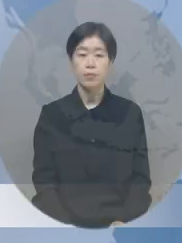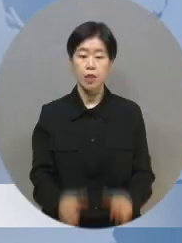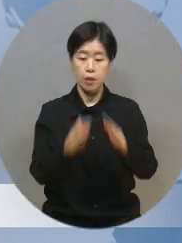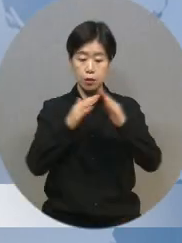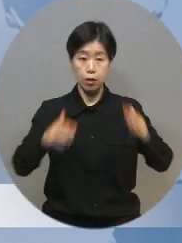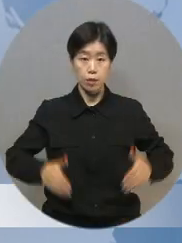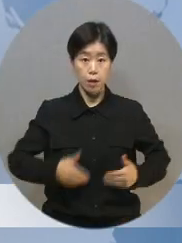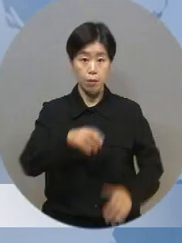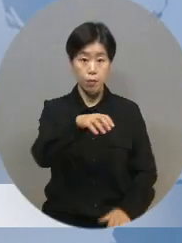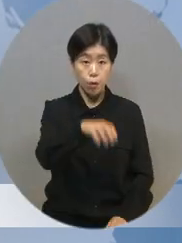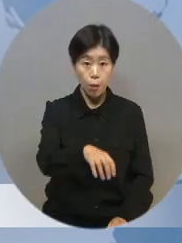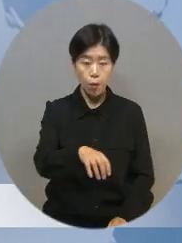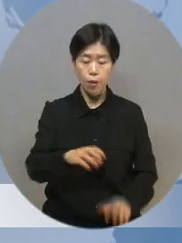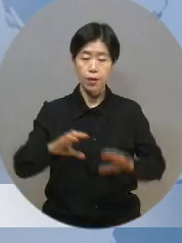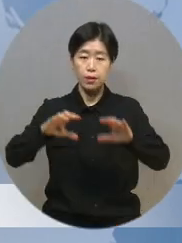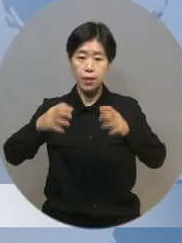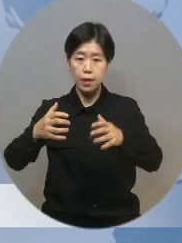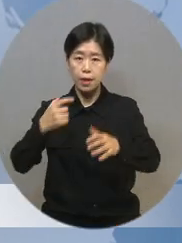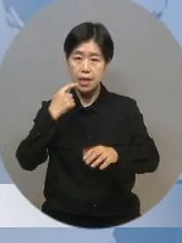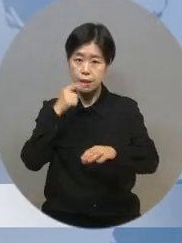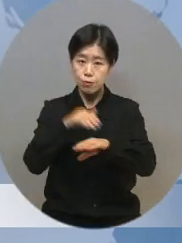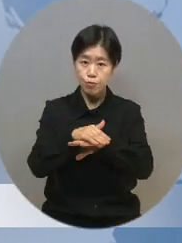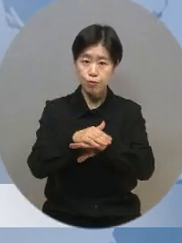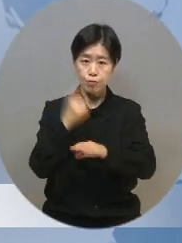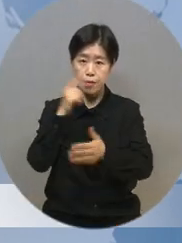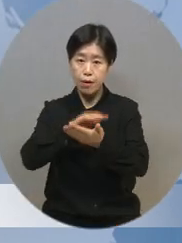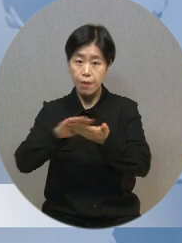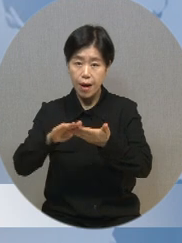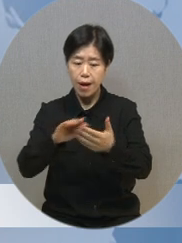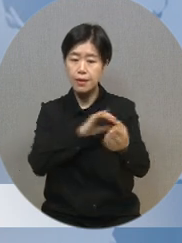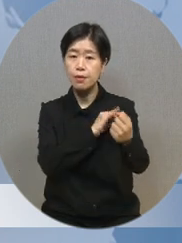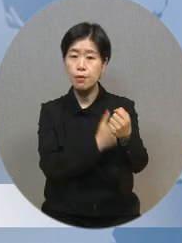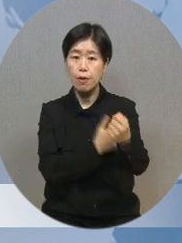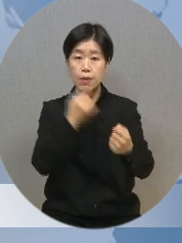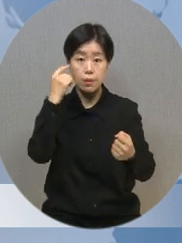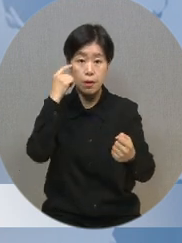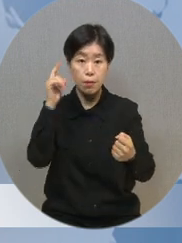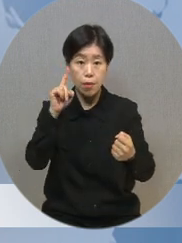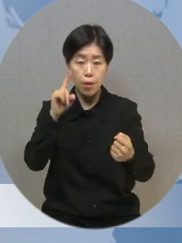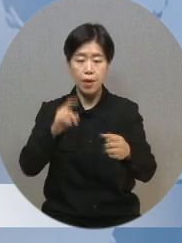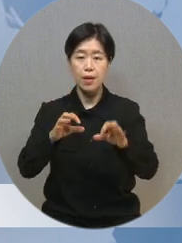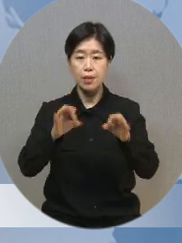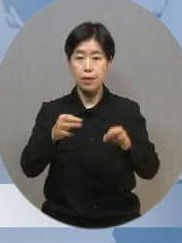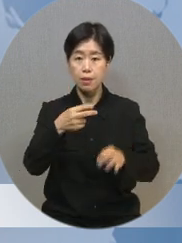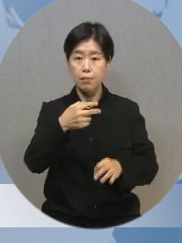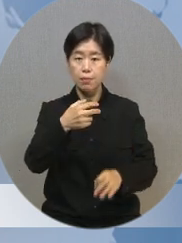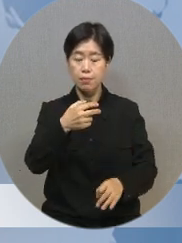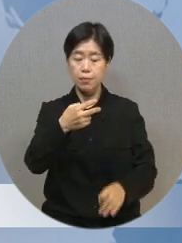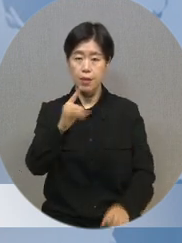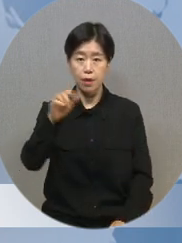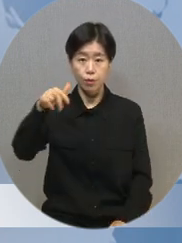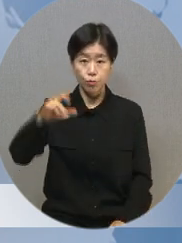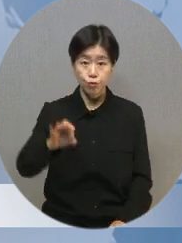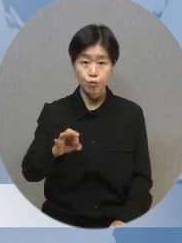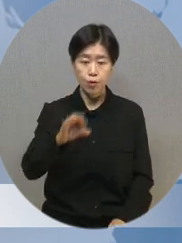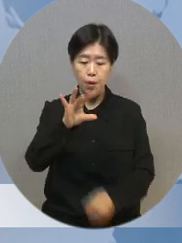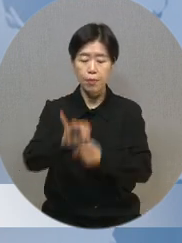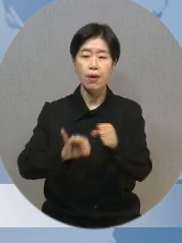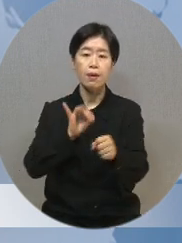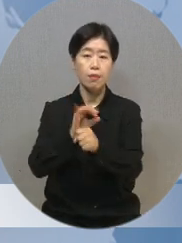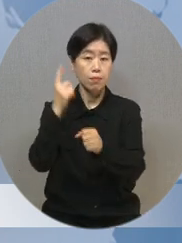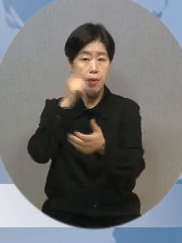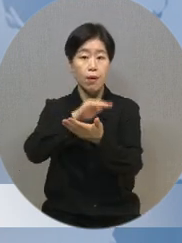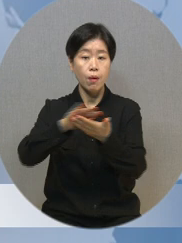전남도에서 세계 민주, 평화, 인권의 김대중 정신을 통해 전 세계의 문제 해결 방안을 제시하고자 김대중 100년